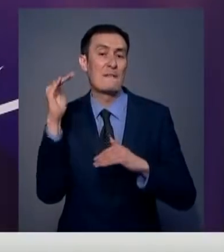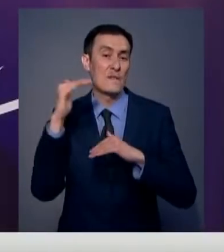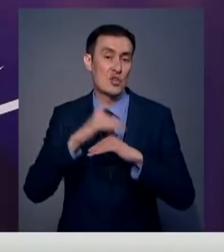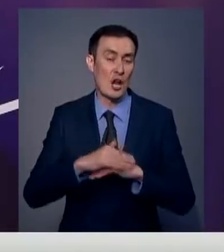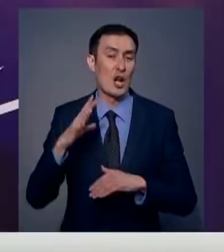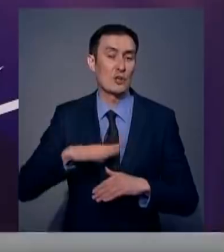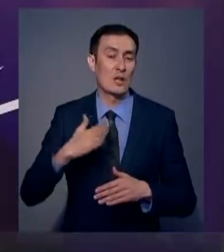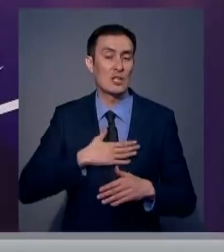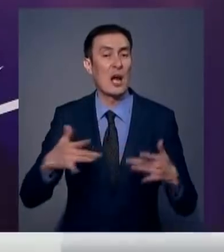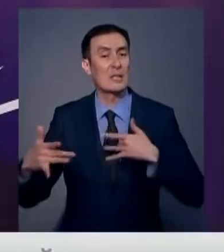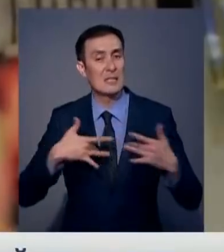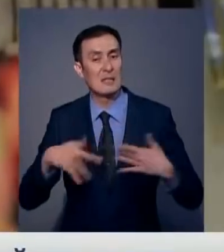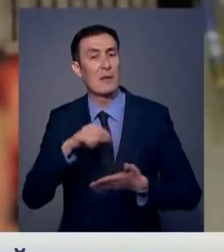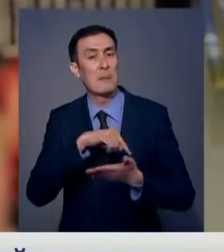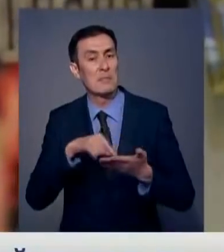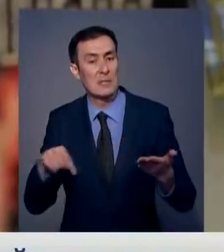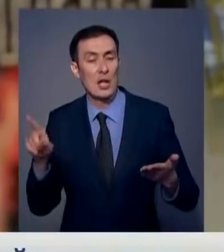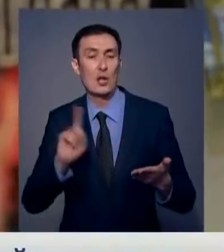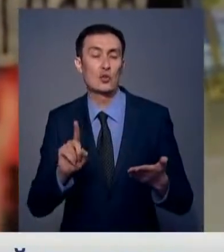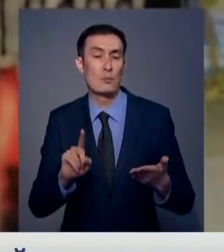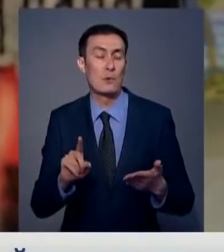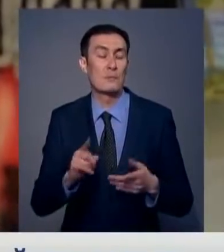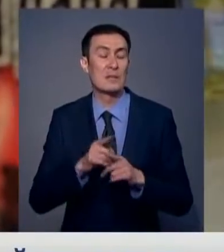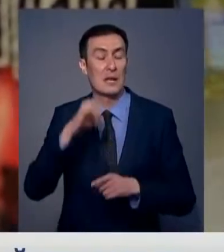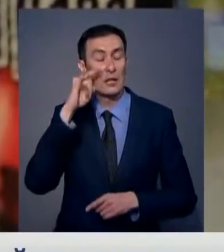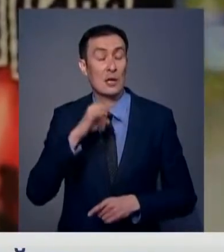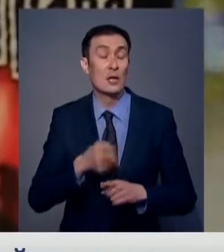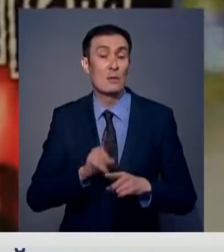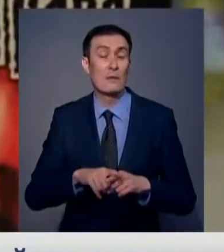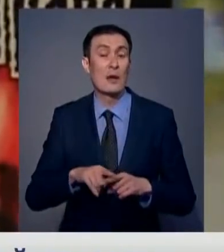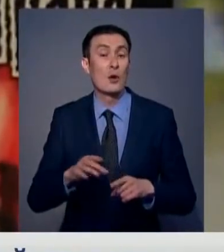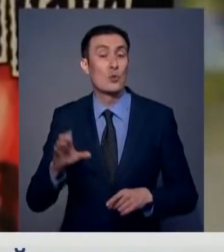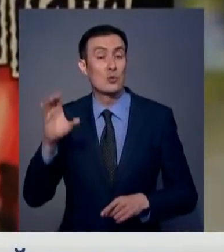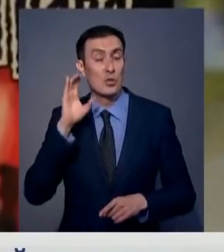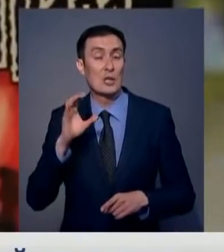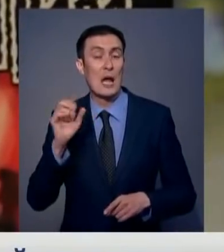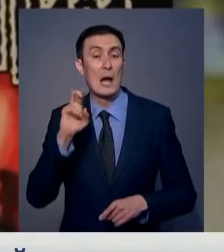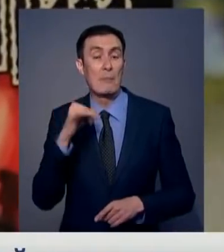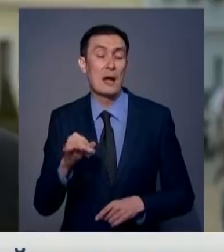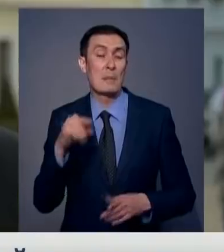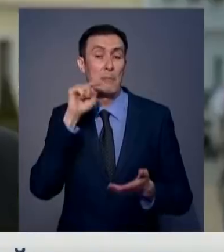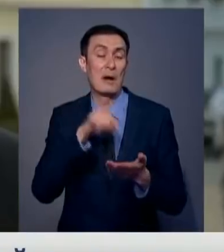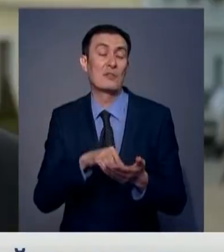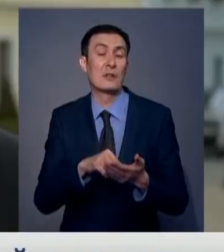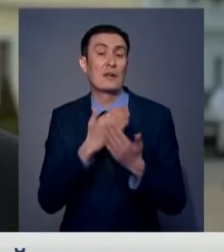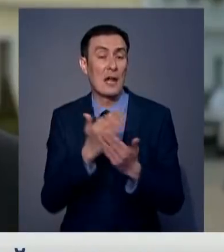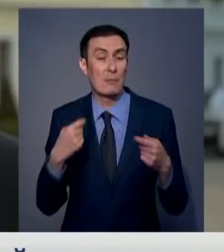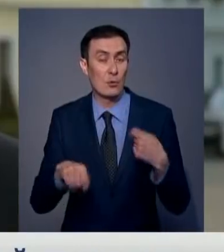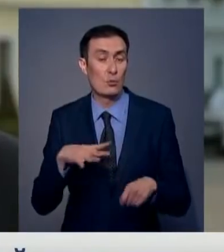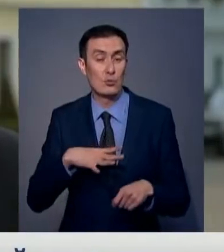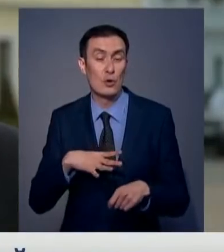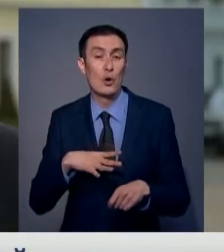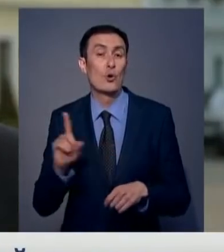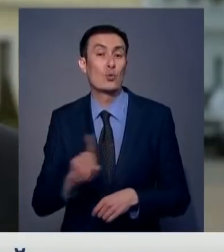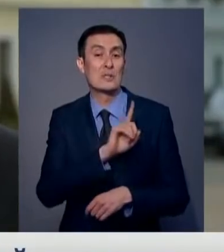наших артистов, ждут наших писателей для того, чтобы приобрести их книгу. Услышать стихи Абая смогут и белорусы, не попавшие на книжную ярмарку. По улицам столицы будет